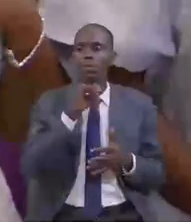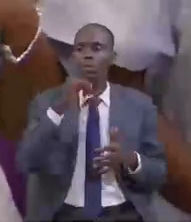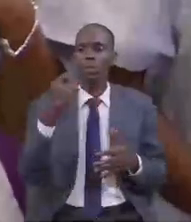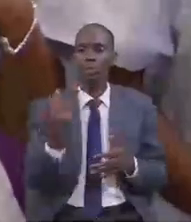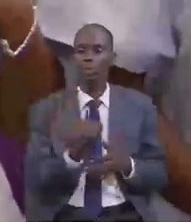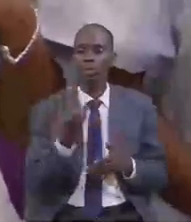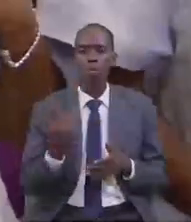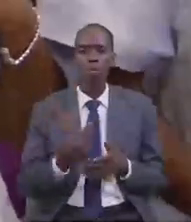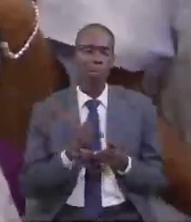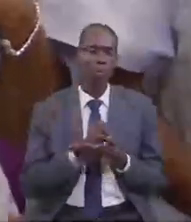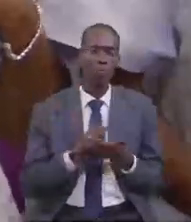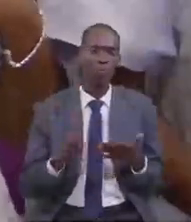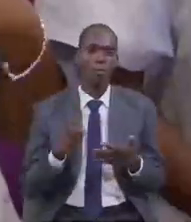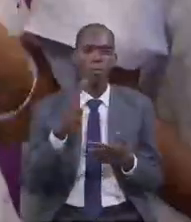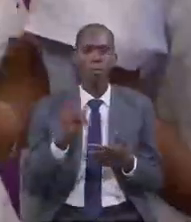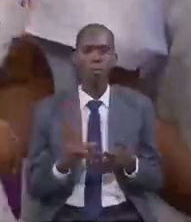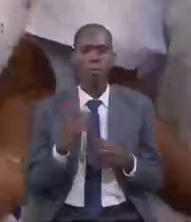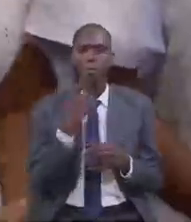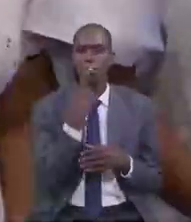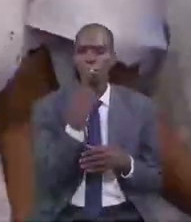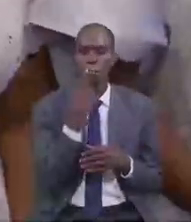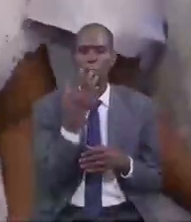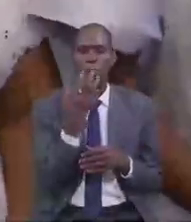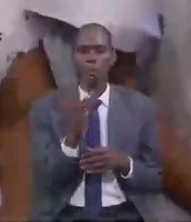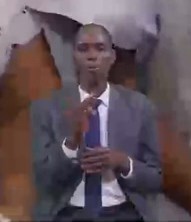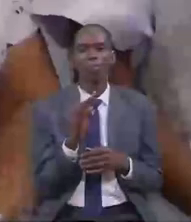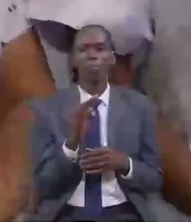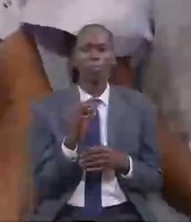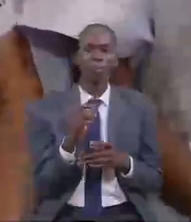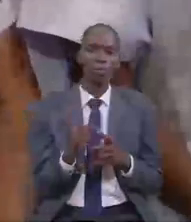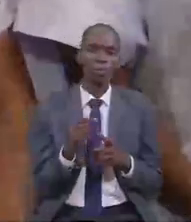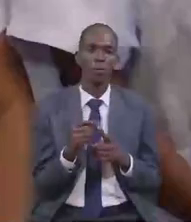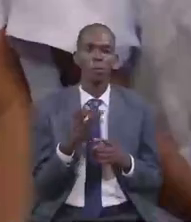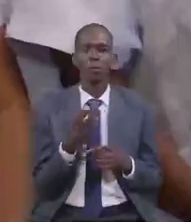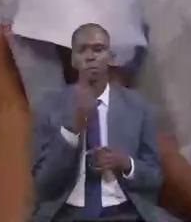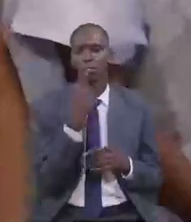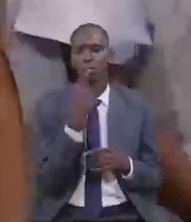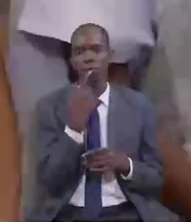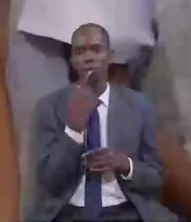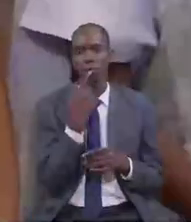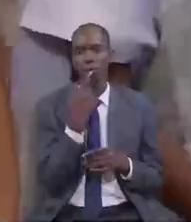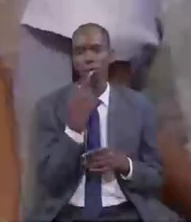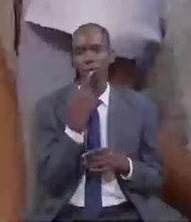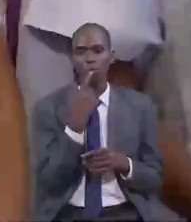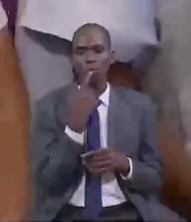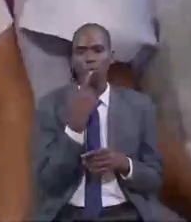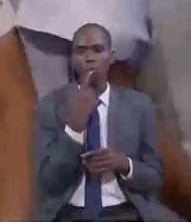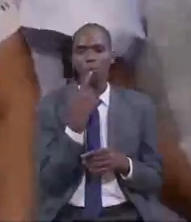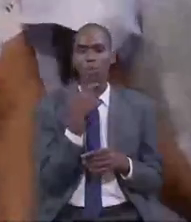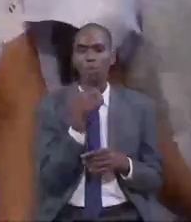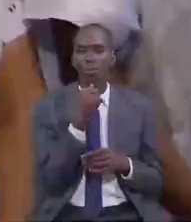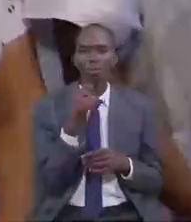par des paroles de la bouche. Ce n'est pas seulement la circoncision extérieure,